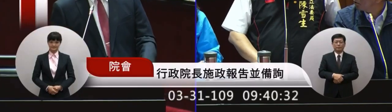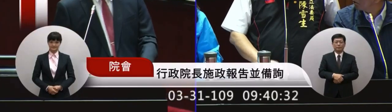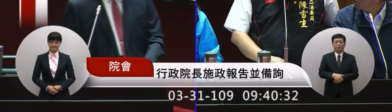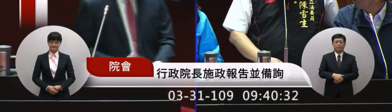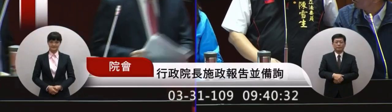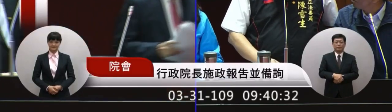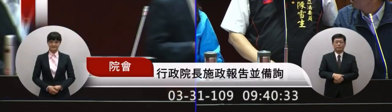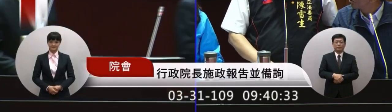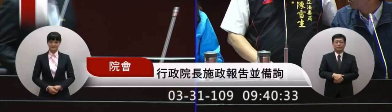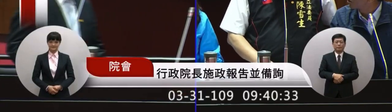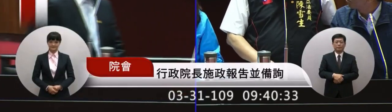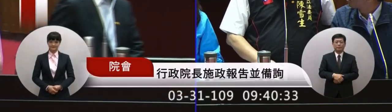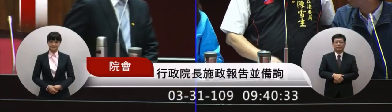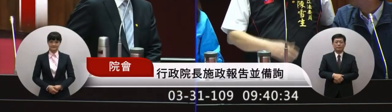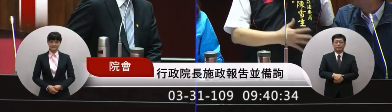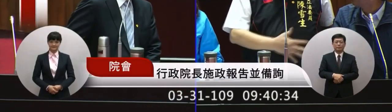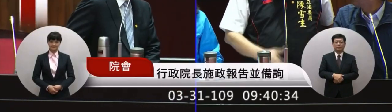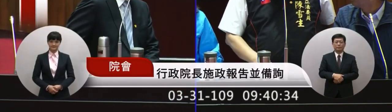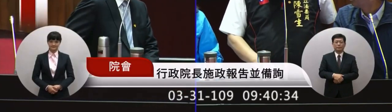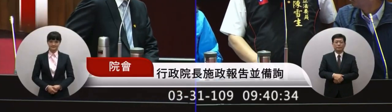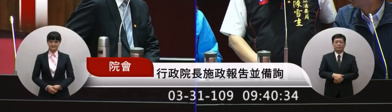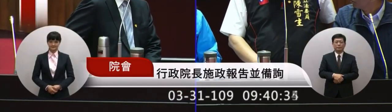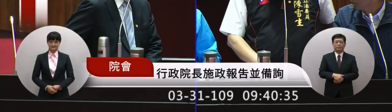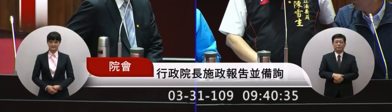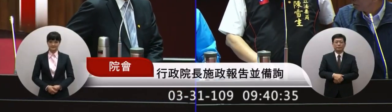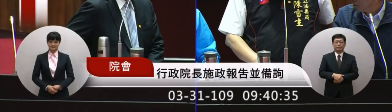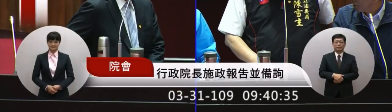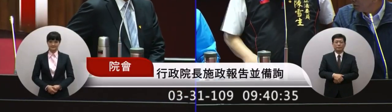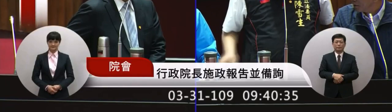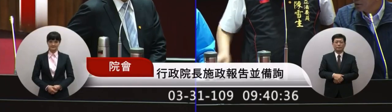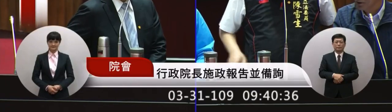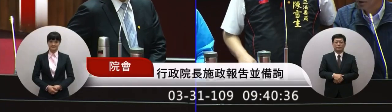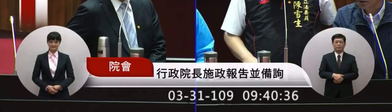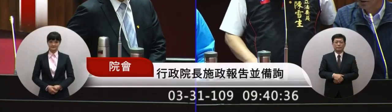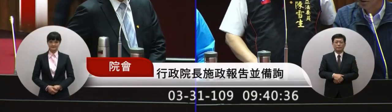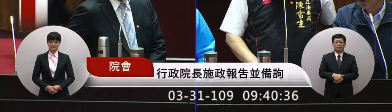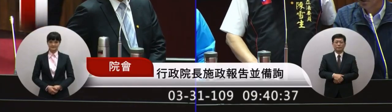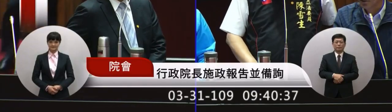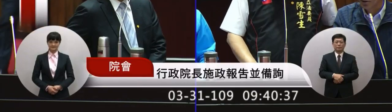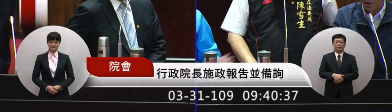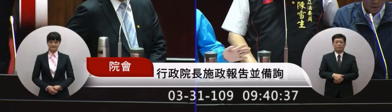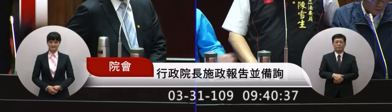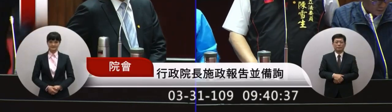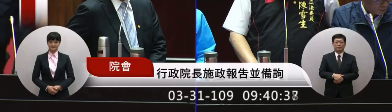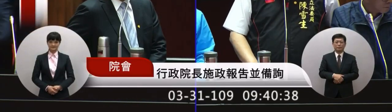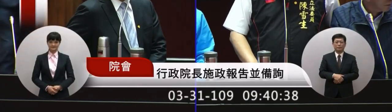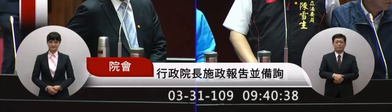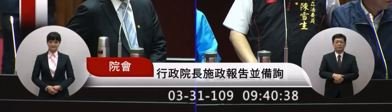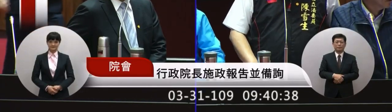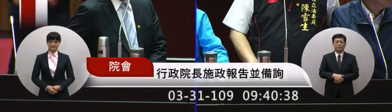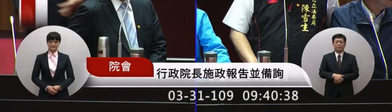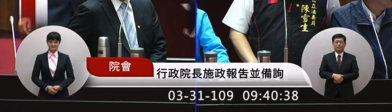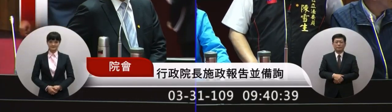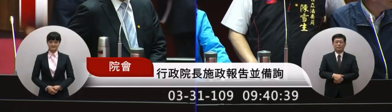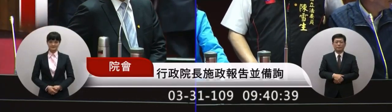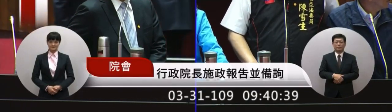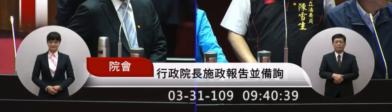请农委会陈主委。 中央部委席 就是五分钟了，陈正还要讲。 没关系。 那个